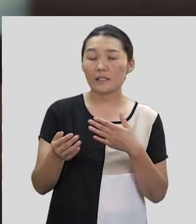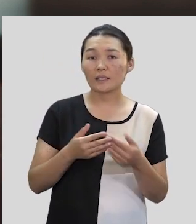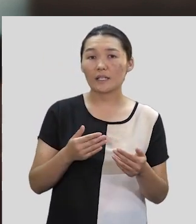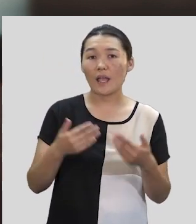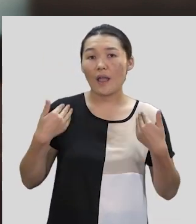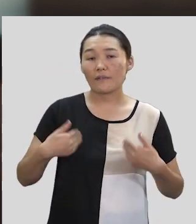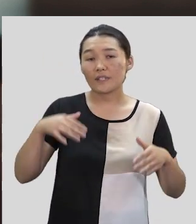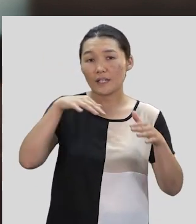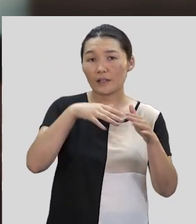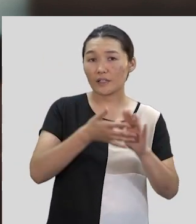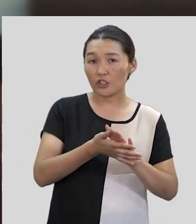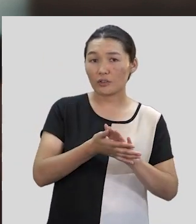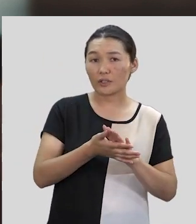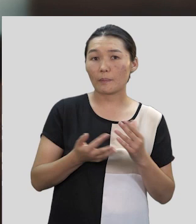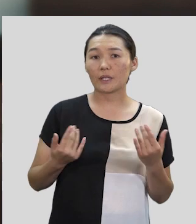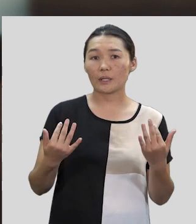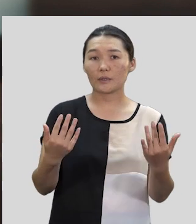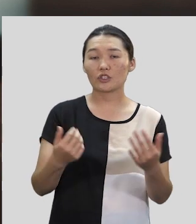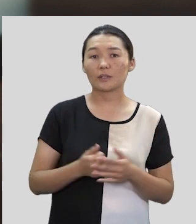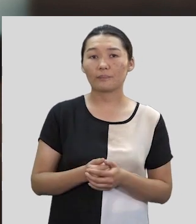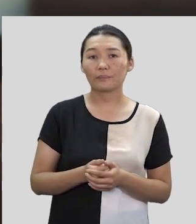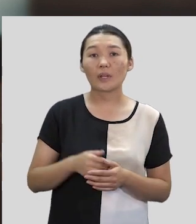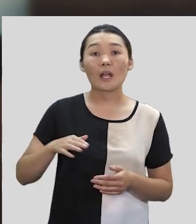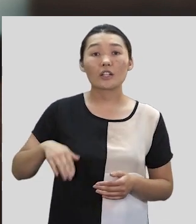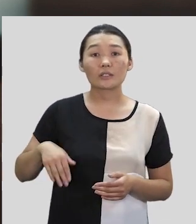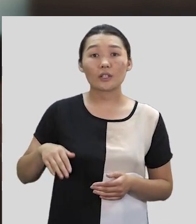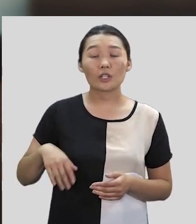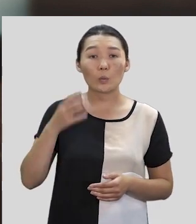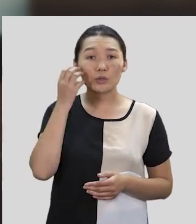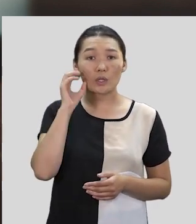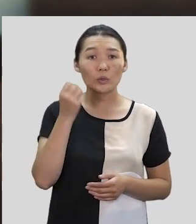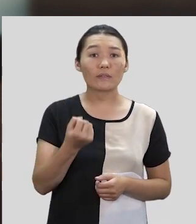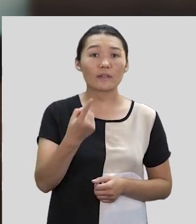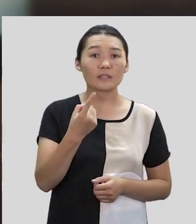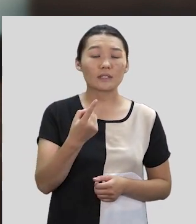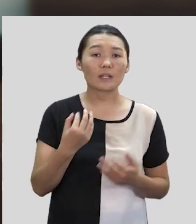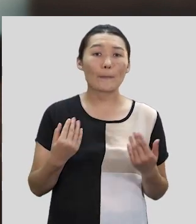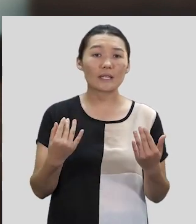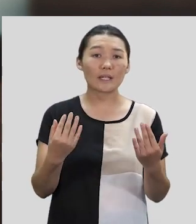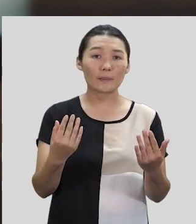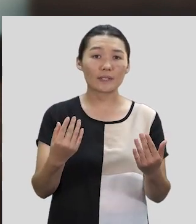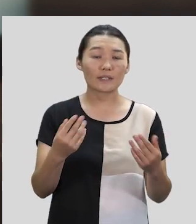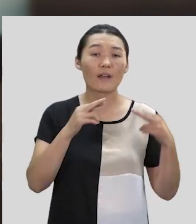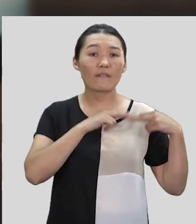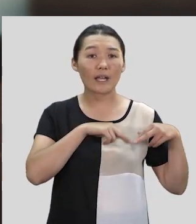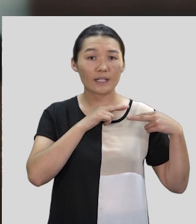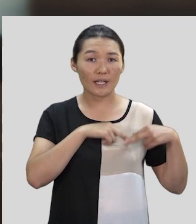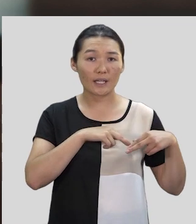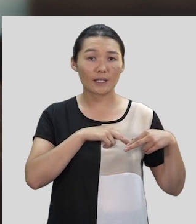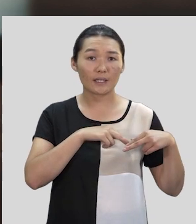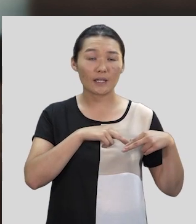физиологические потребности затем у старухи возникла потребность в карьере